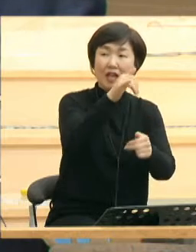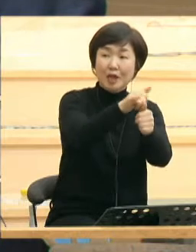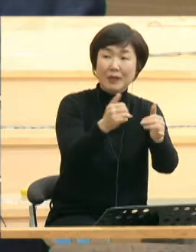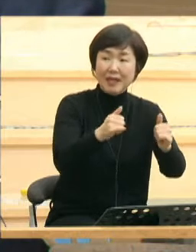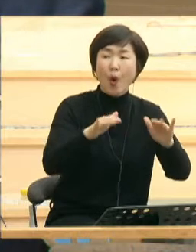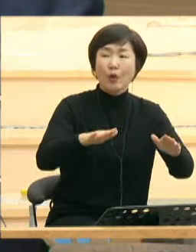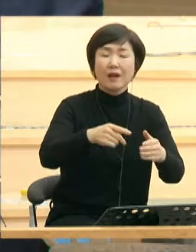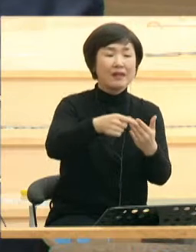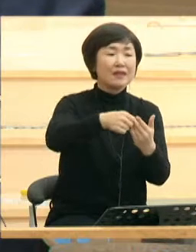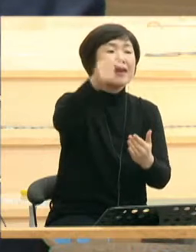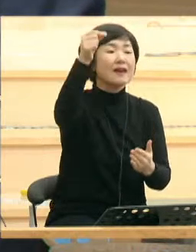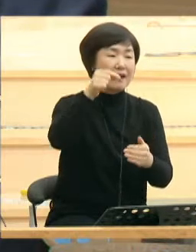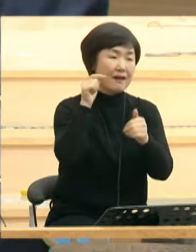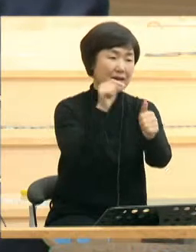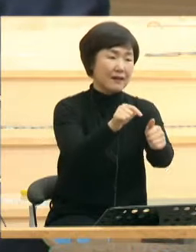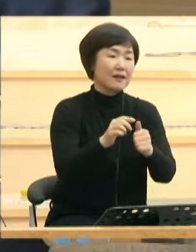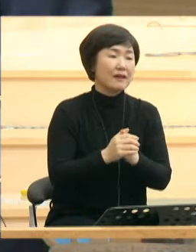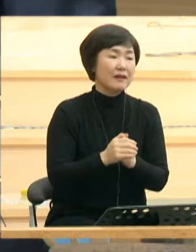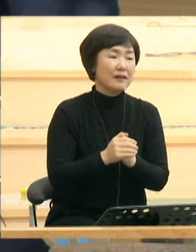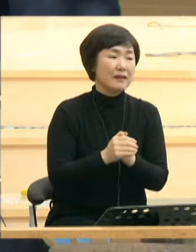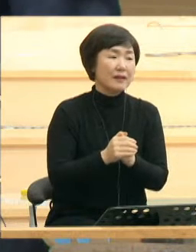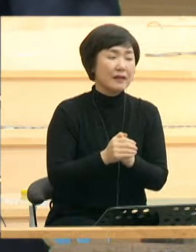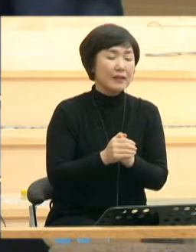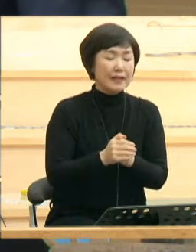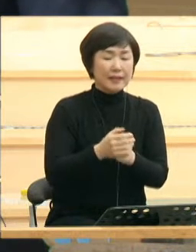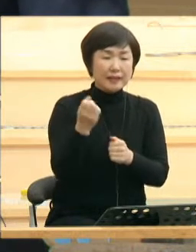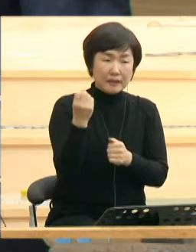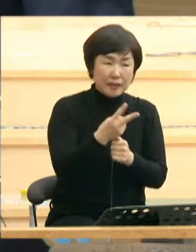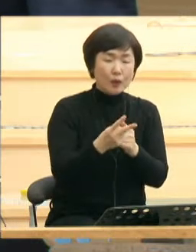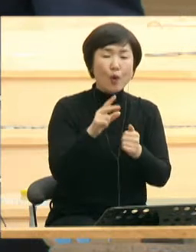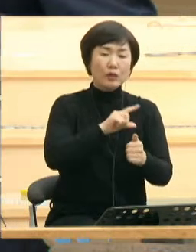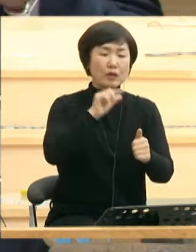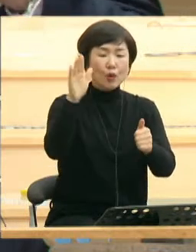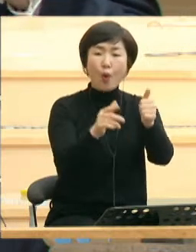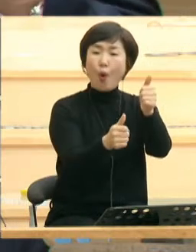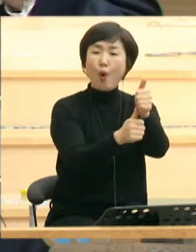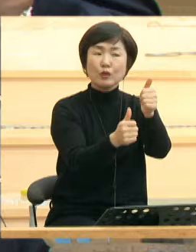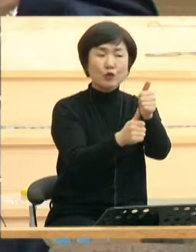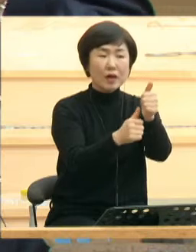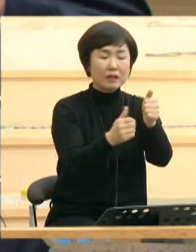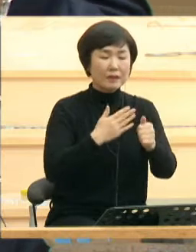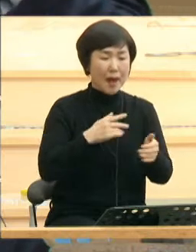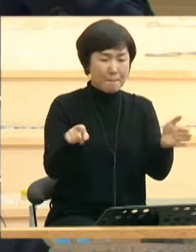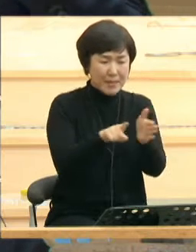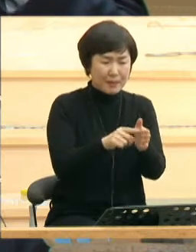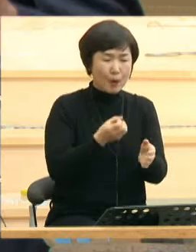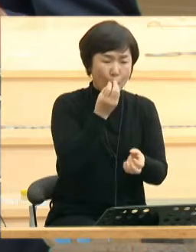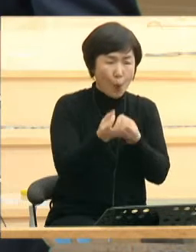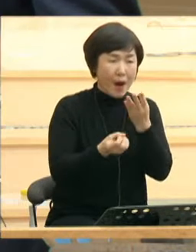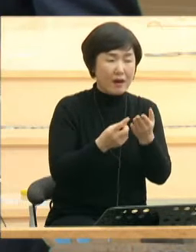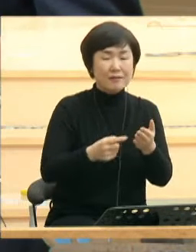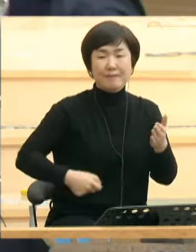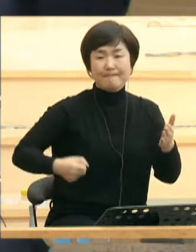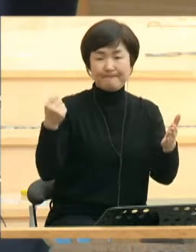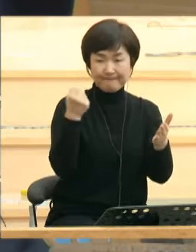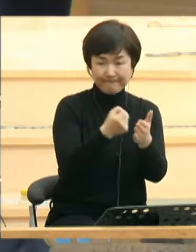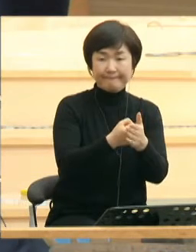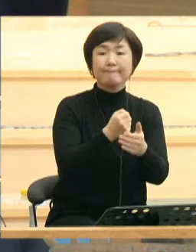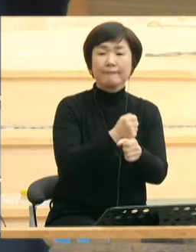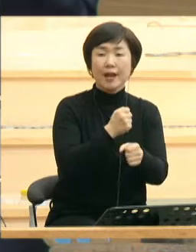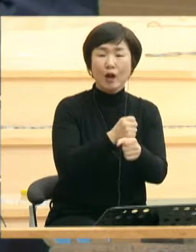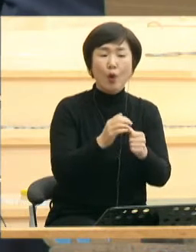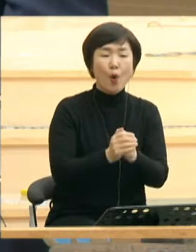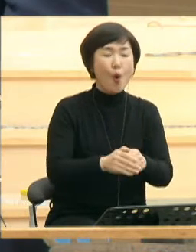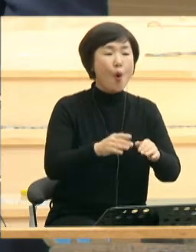오늘 택하라 아멘 그리고는 여호수아는 정말 자신의 믿음의 고백을 아주 결단을 내리면서